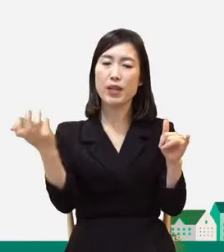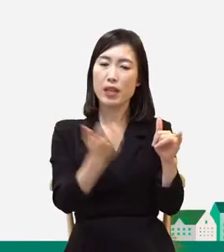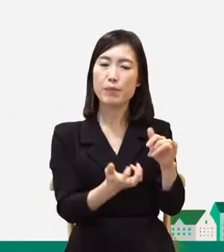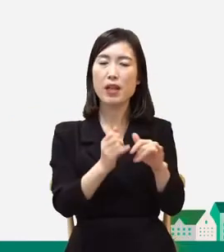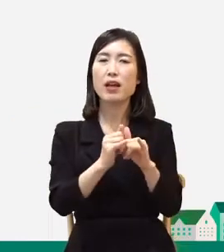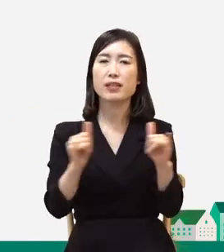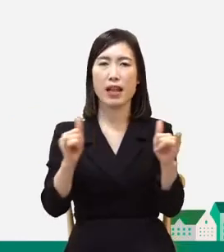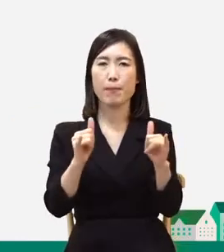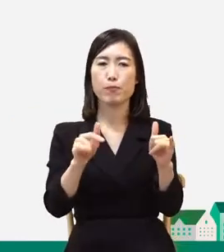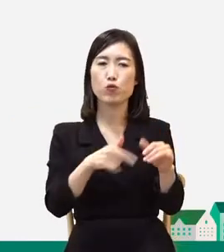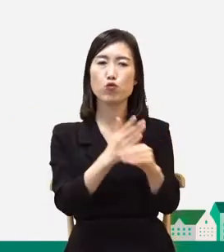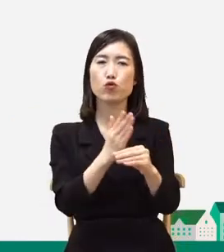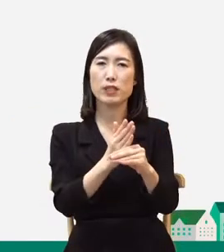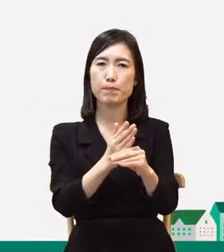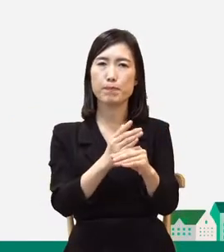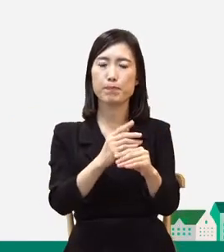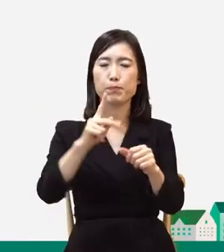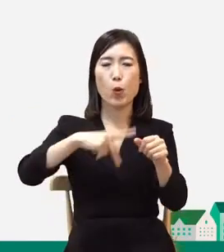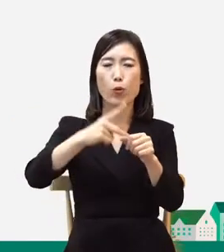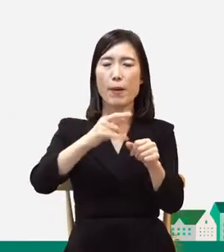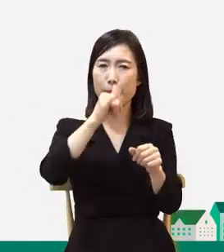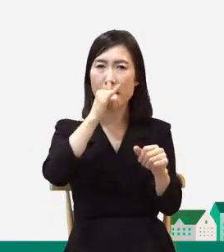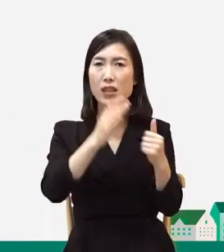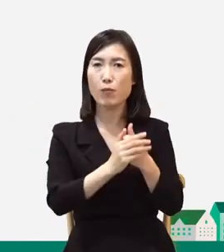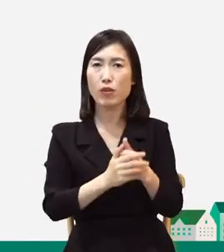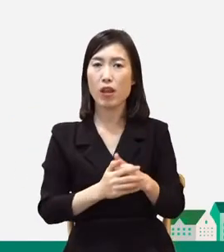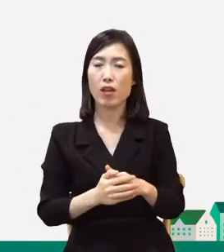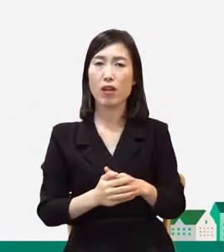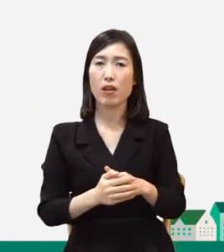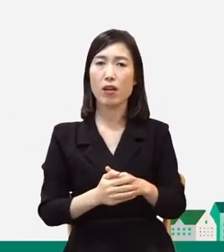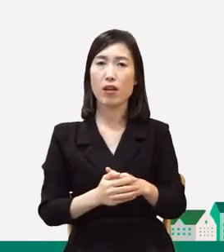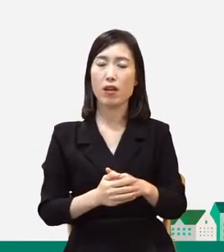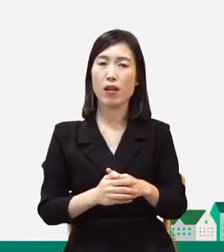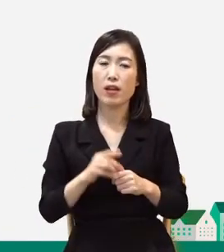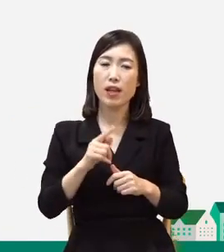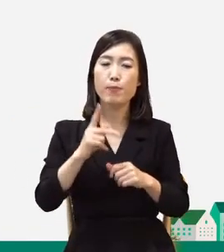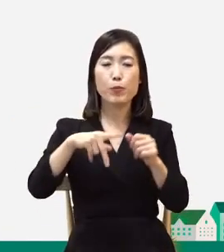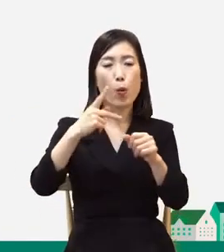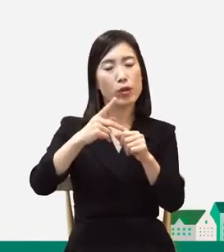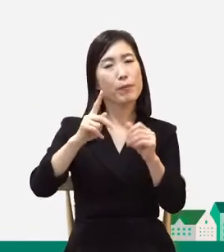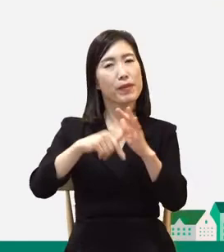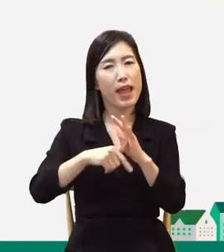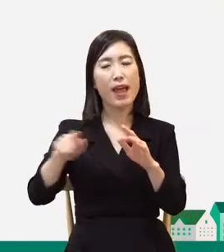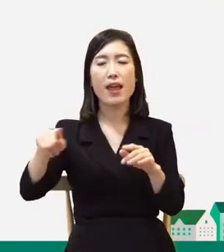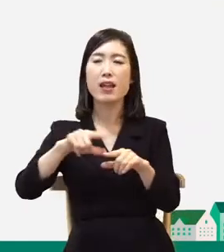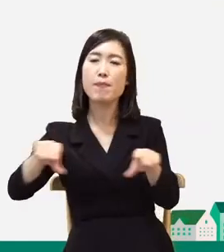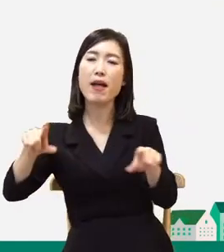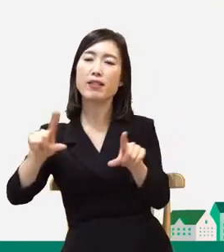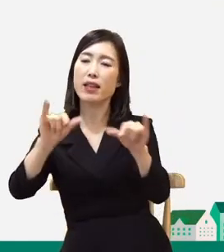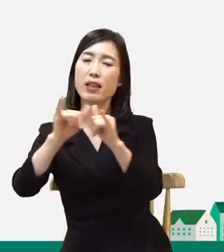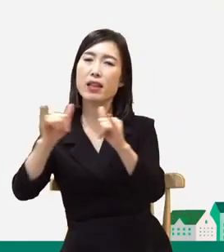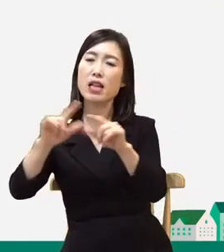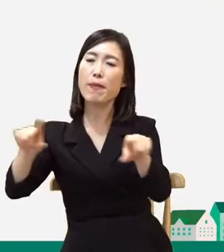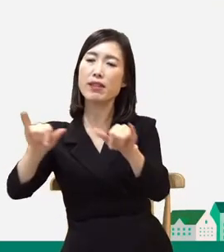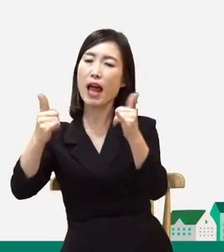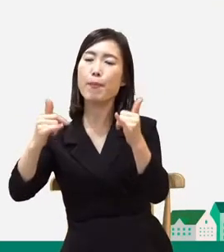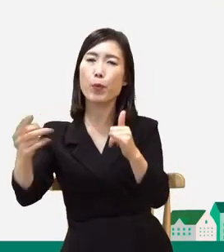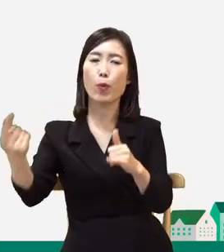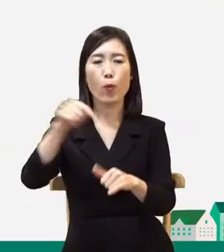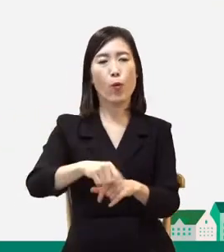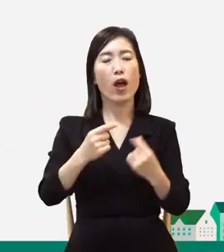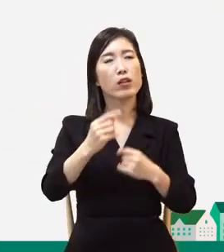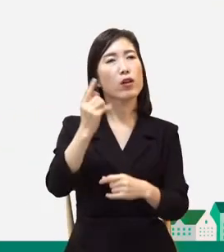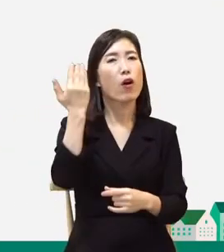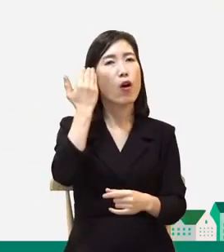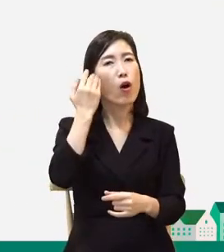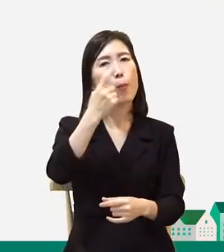교육 커리큘럼이 짜여 있으니까 이 주민들도 같이 교육을 받아서 좀 소통을 잘 하고 싶은데 뭐 이런 부분들은